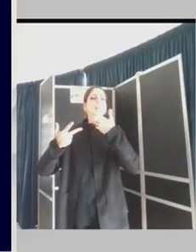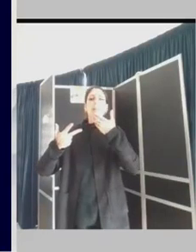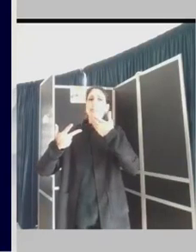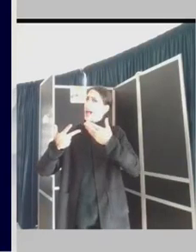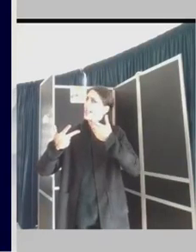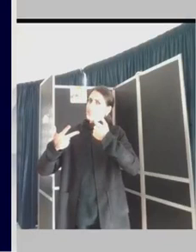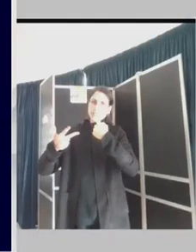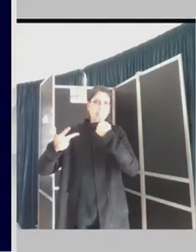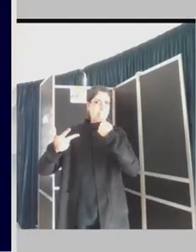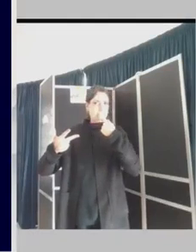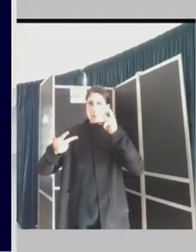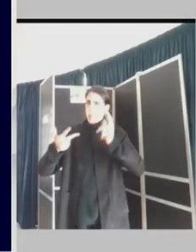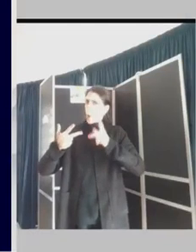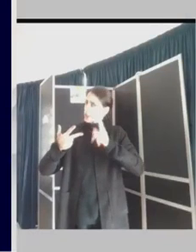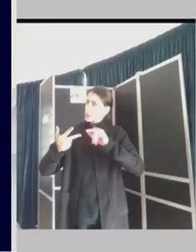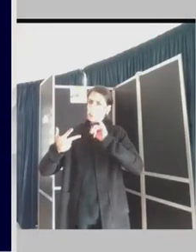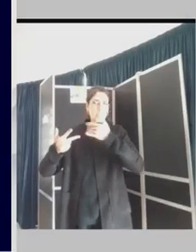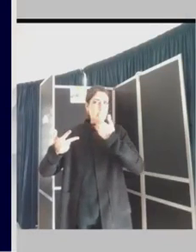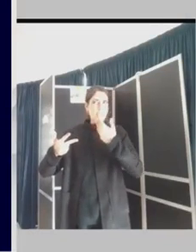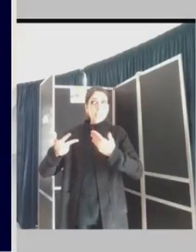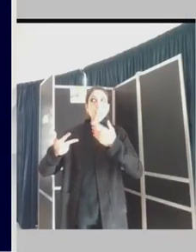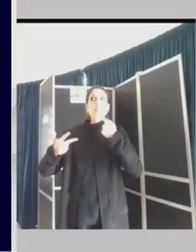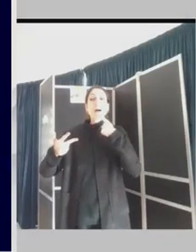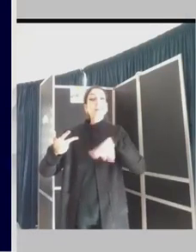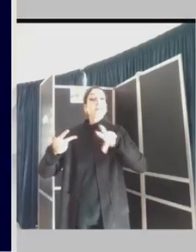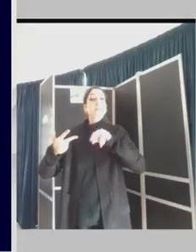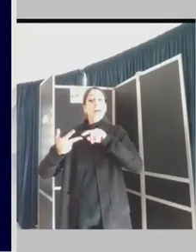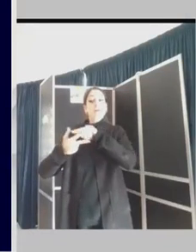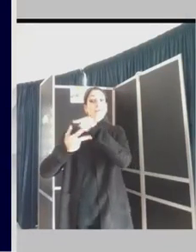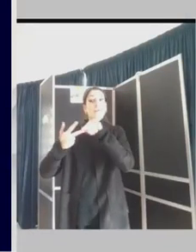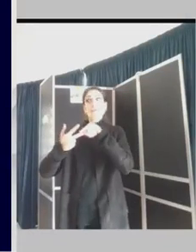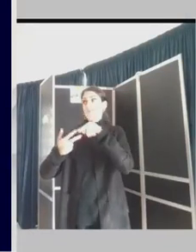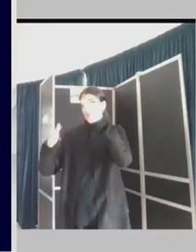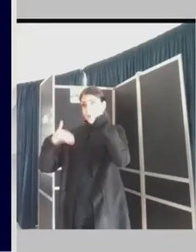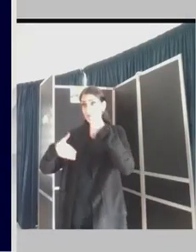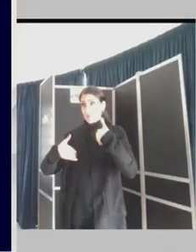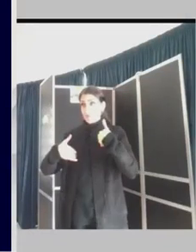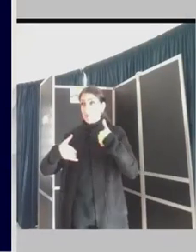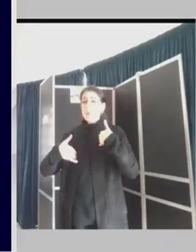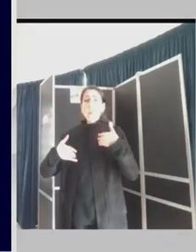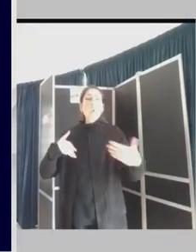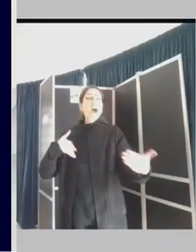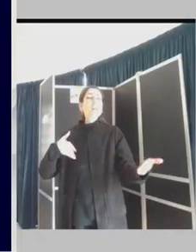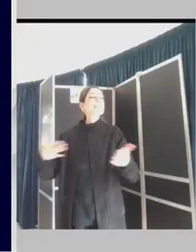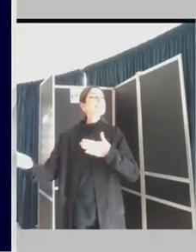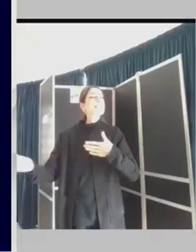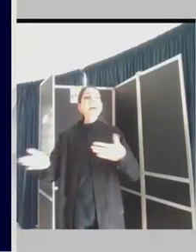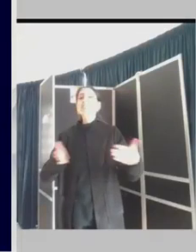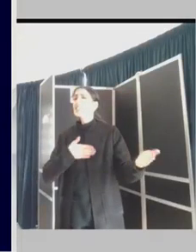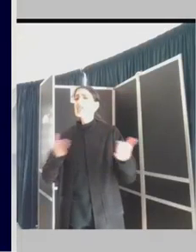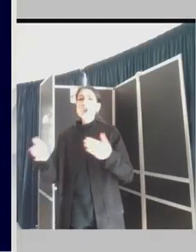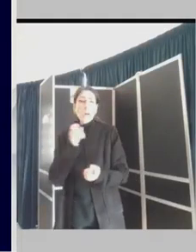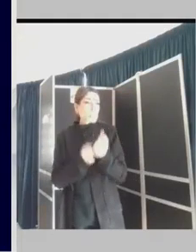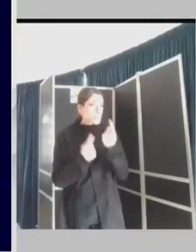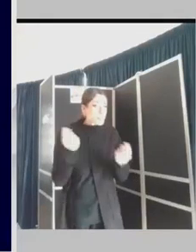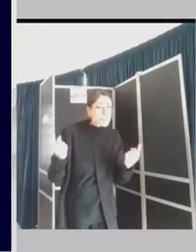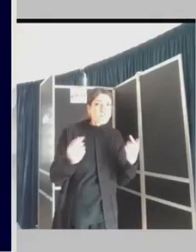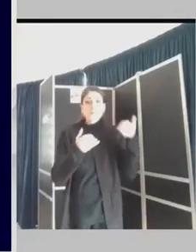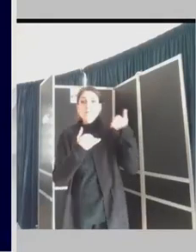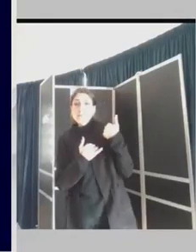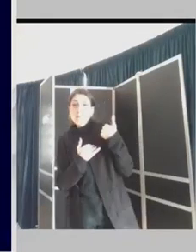politica per il dovere alla cultura del primo soccorso mi vedrà protagonista. Grazie. A dolle la